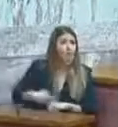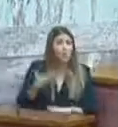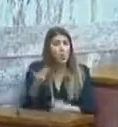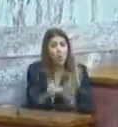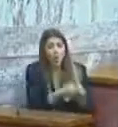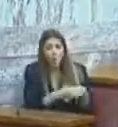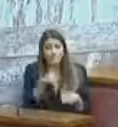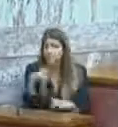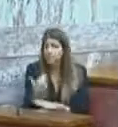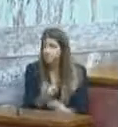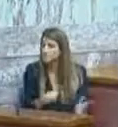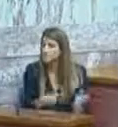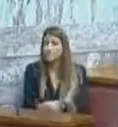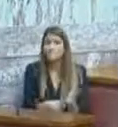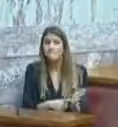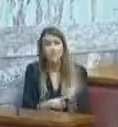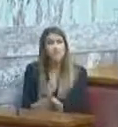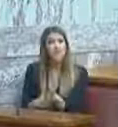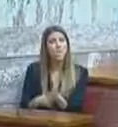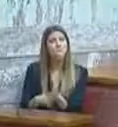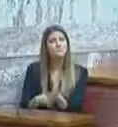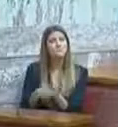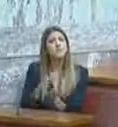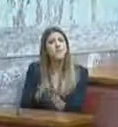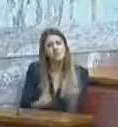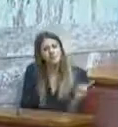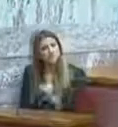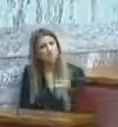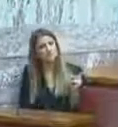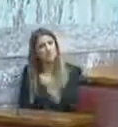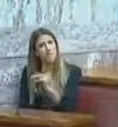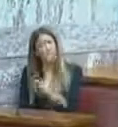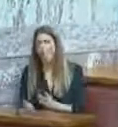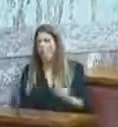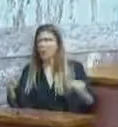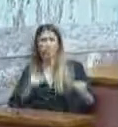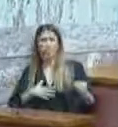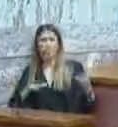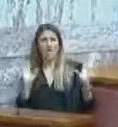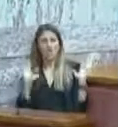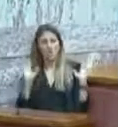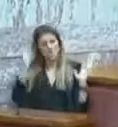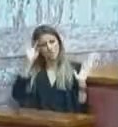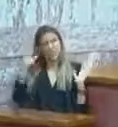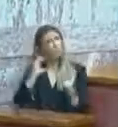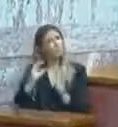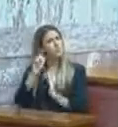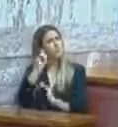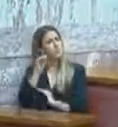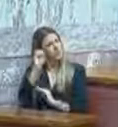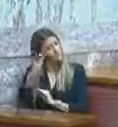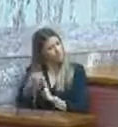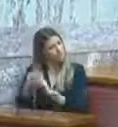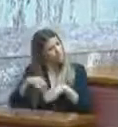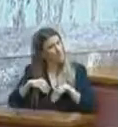και να παρουσιαστούν στη Βουλή. Ζήτησε να εξεταστούν στην Επιτροπή με όποιον τρόπο επιλεγεί για να προστατευτεί και η ανωνυμία τους ακόμα. Το